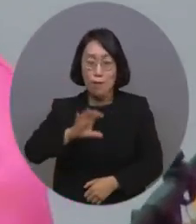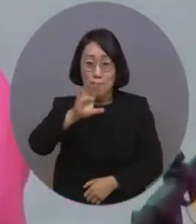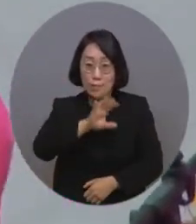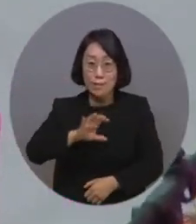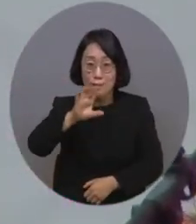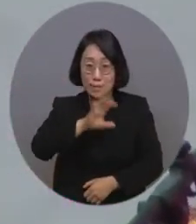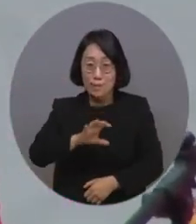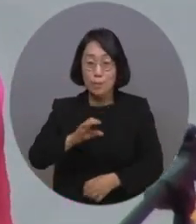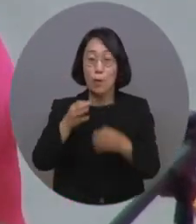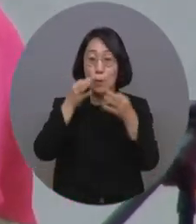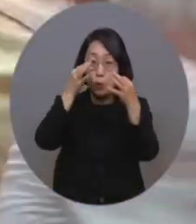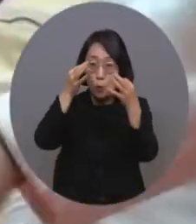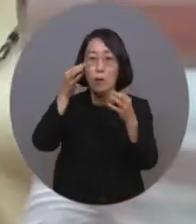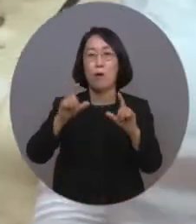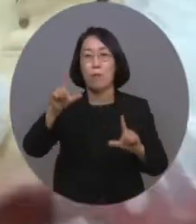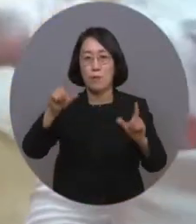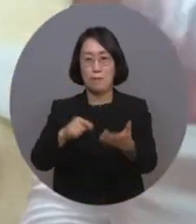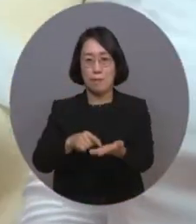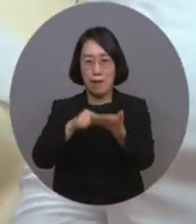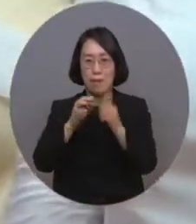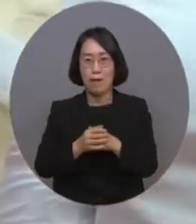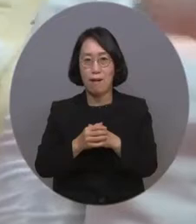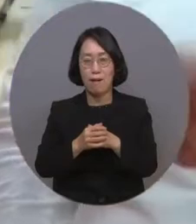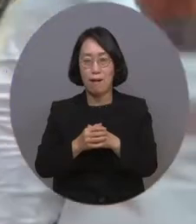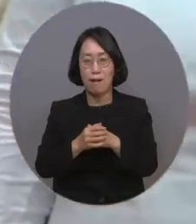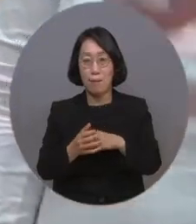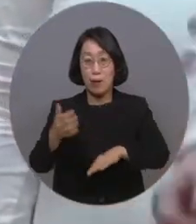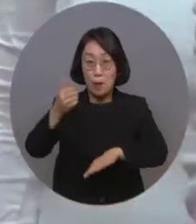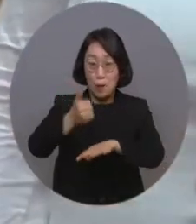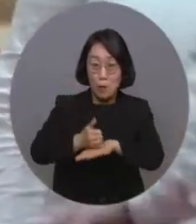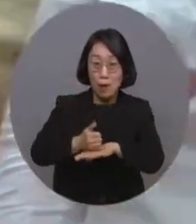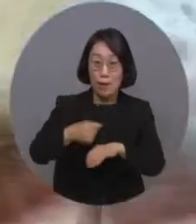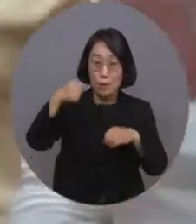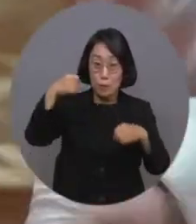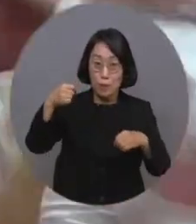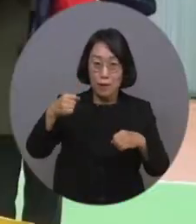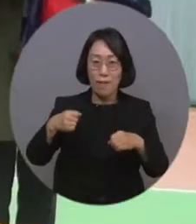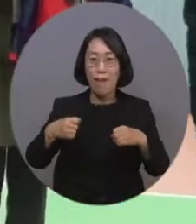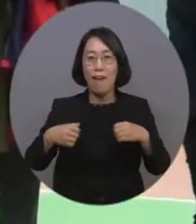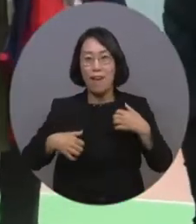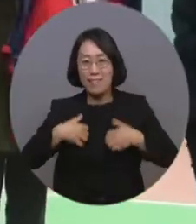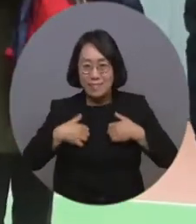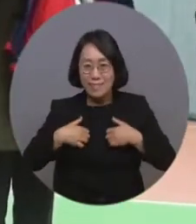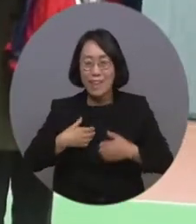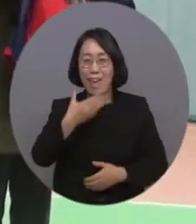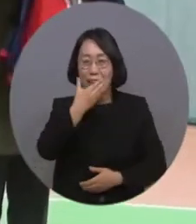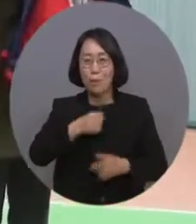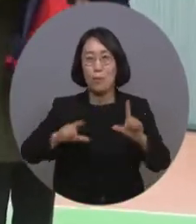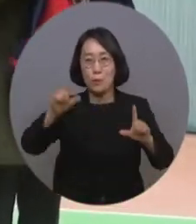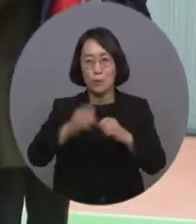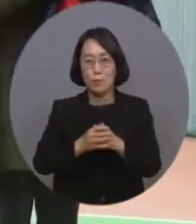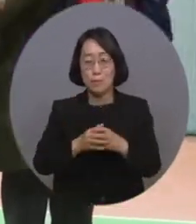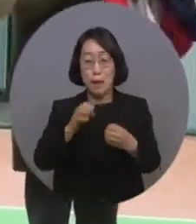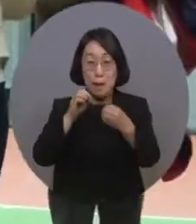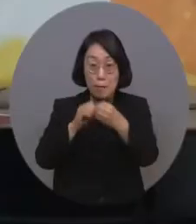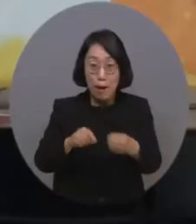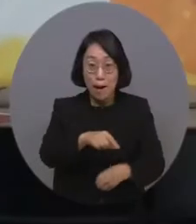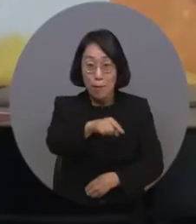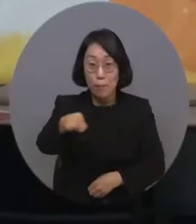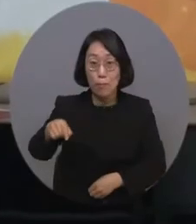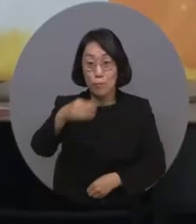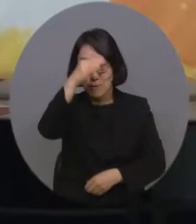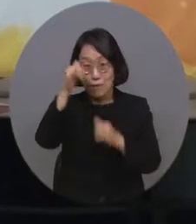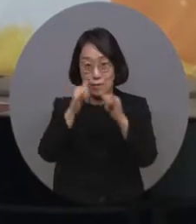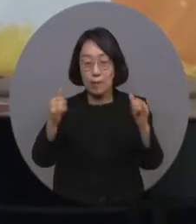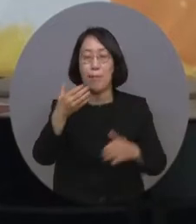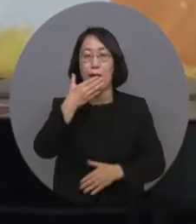함께 공들인 모습입니다. 무대에 올라선 이들은 모두 신나고 행복합니다. 관람객도 덩달아 신이 났습니다.